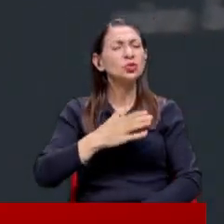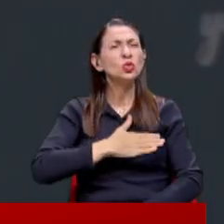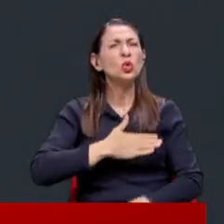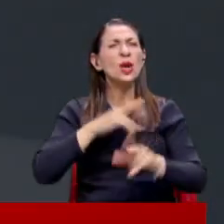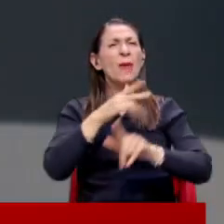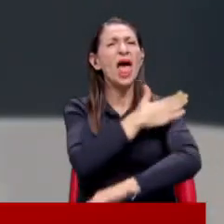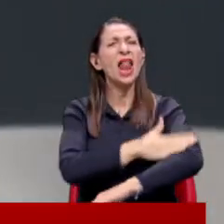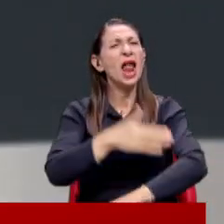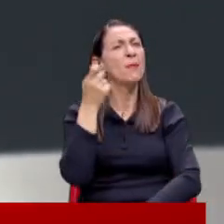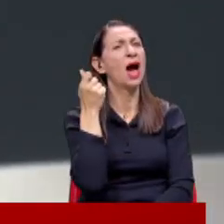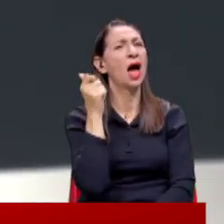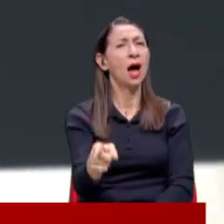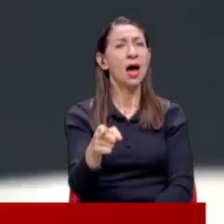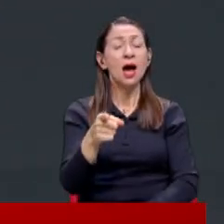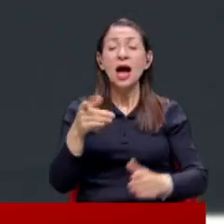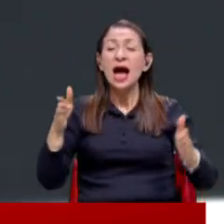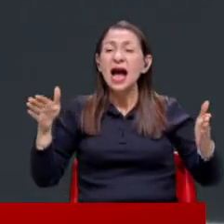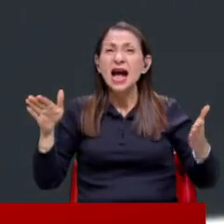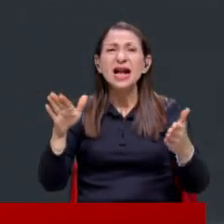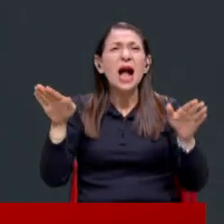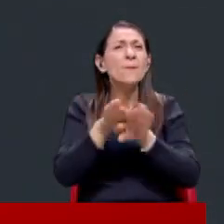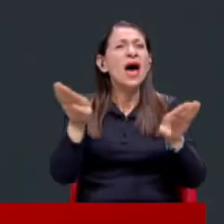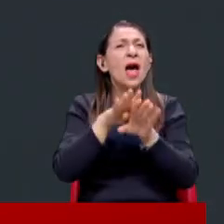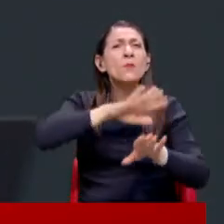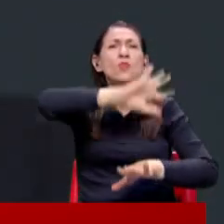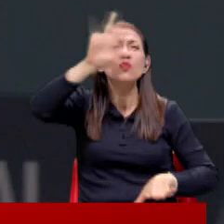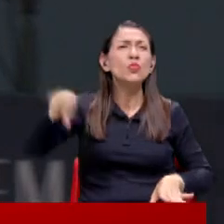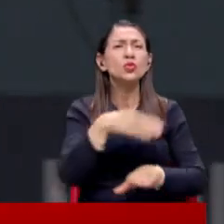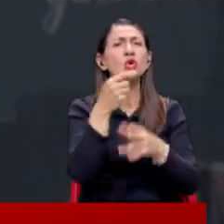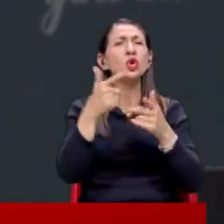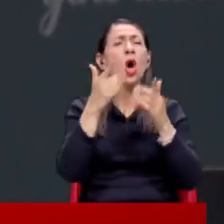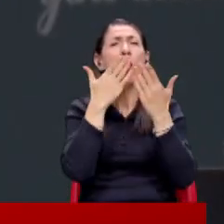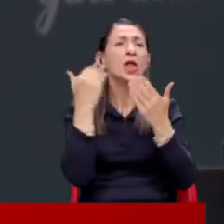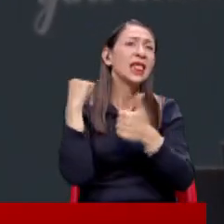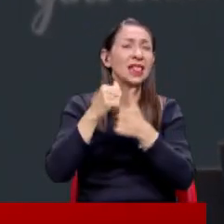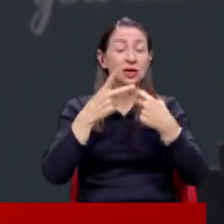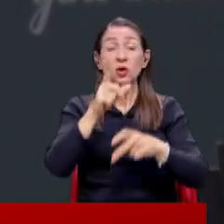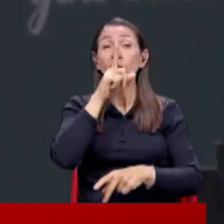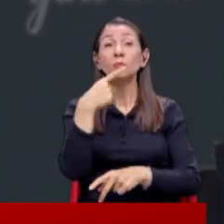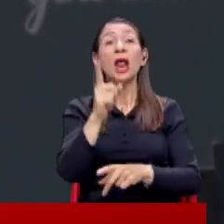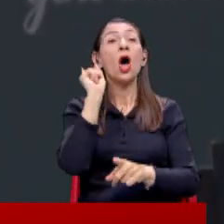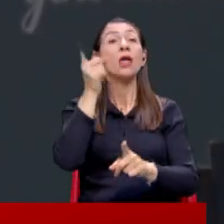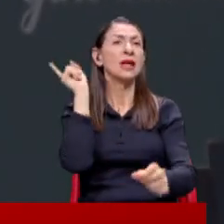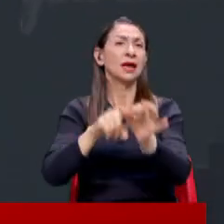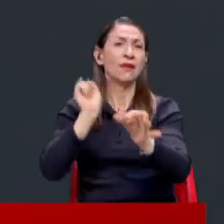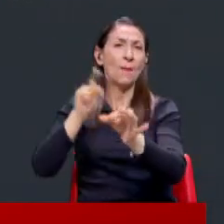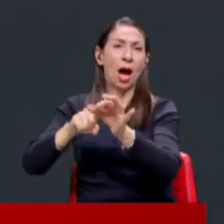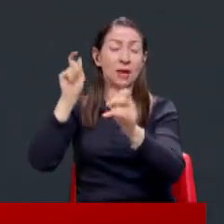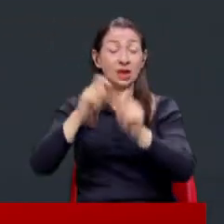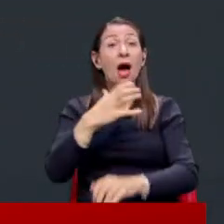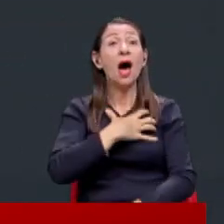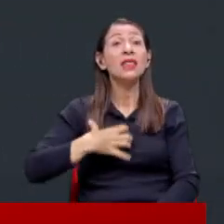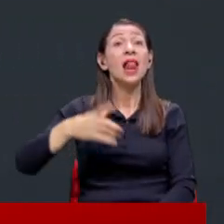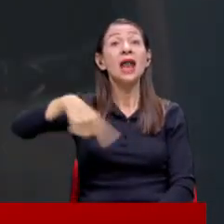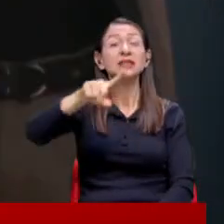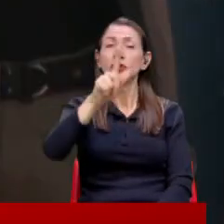kadar helal para. Kapanan bütün köy okullarını yeniden açacağız. 100 bin öğretmenin atamasını yapacağız. Anneler,